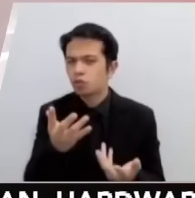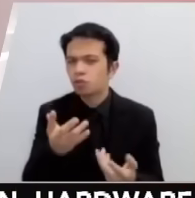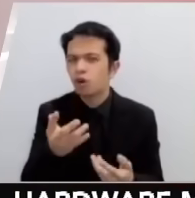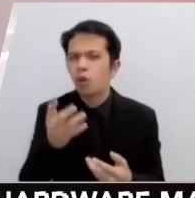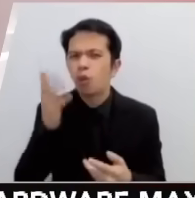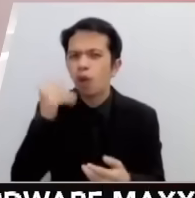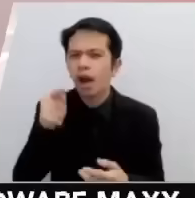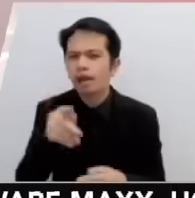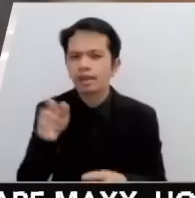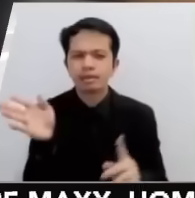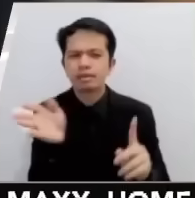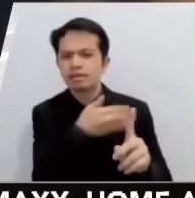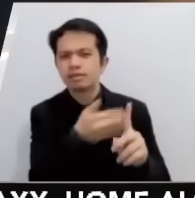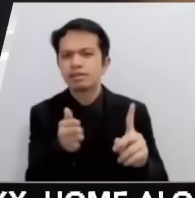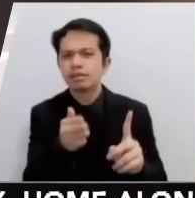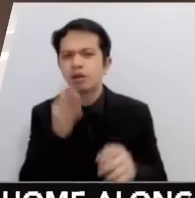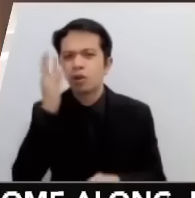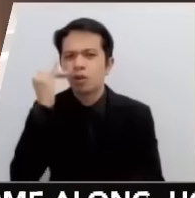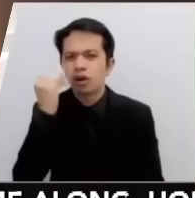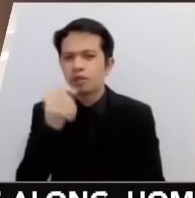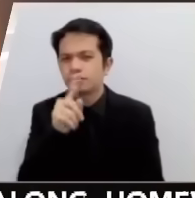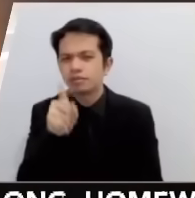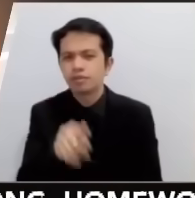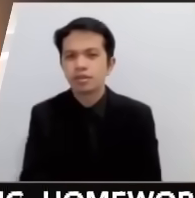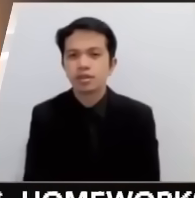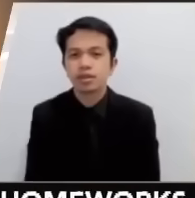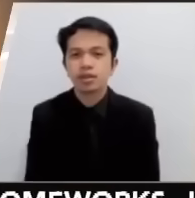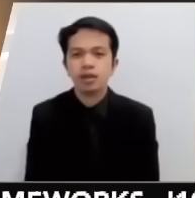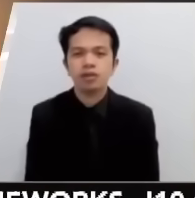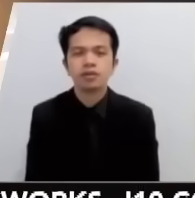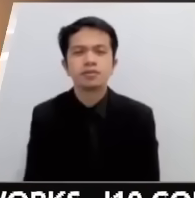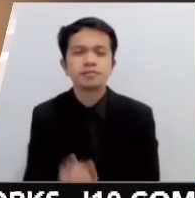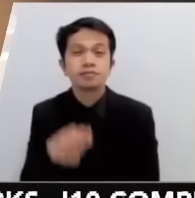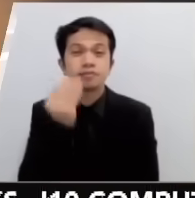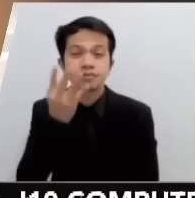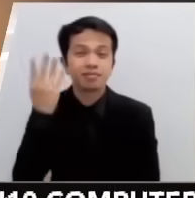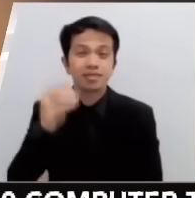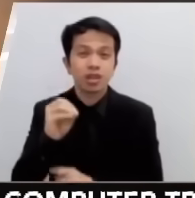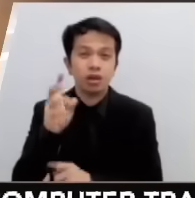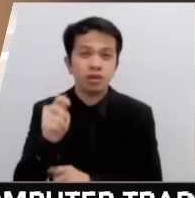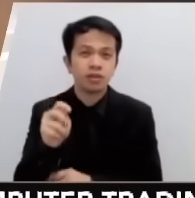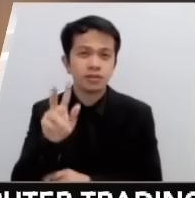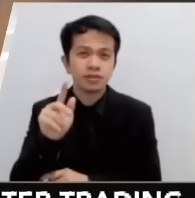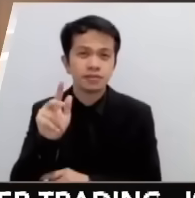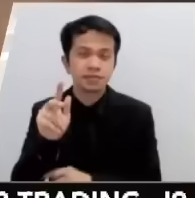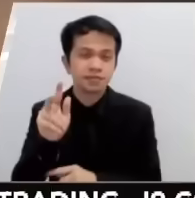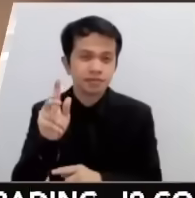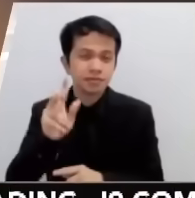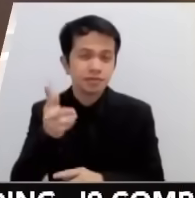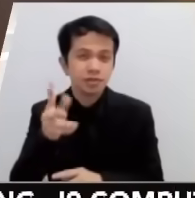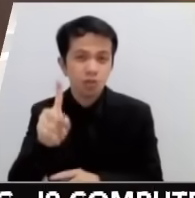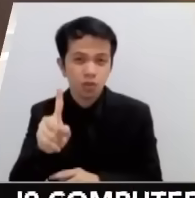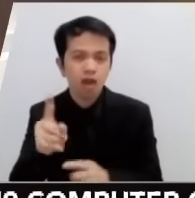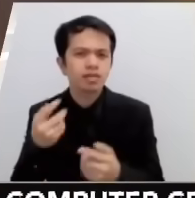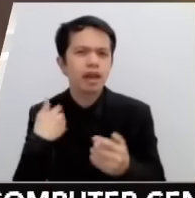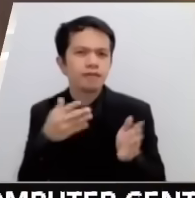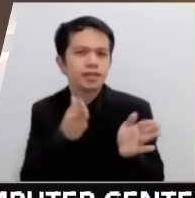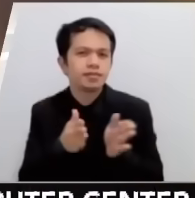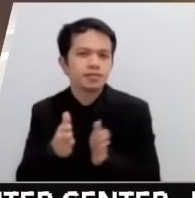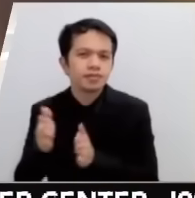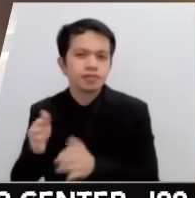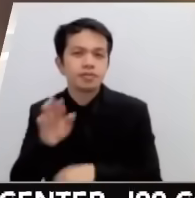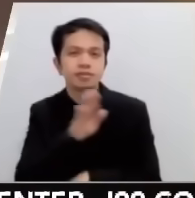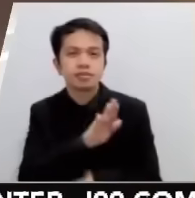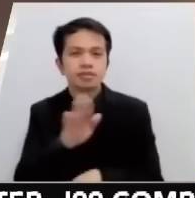pananampal ah Alam niyo ho nung October 31 yun yung kasagsagan ng operation namin doon sa bagak eh ng